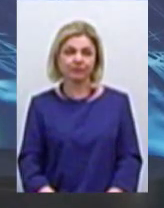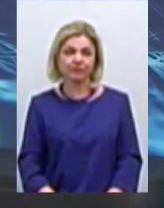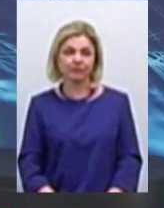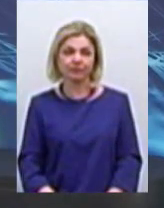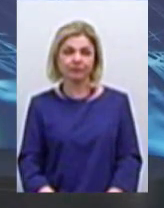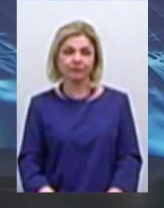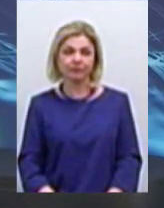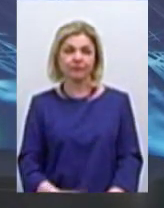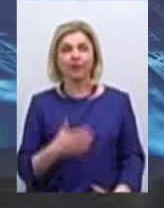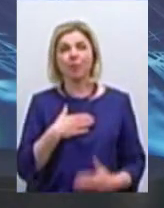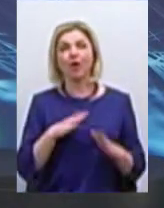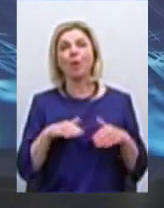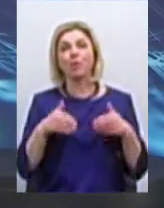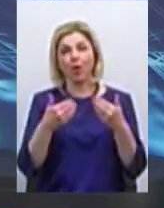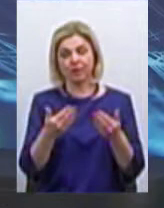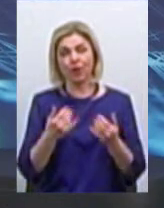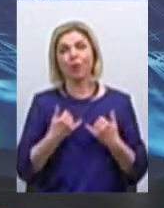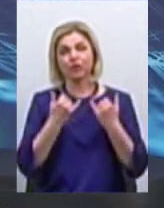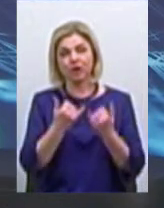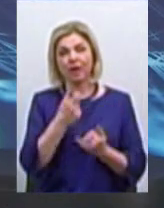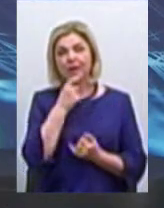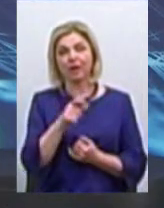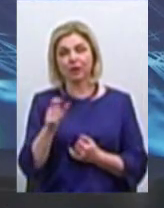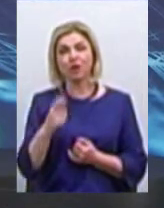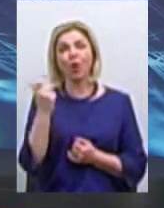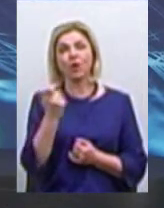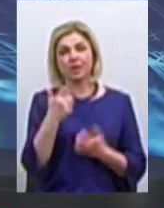Моя порада, шановні глядачі, власники тварин,